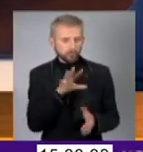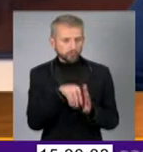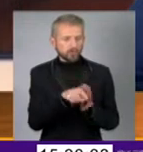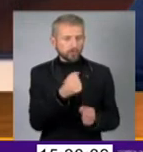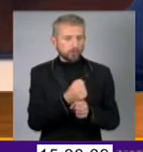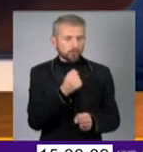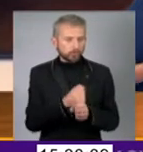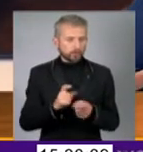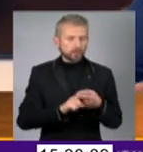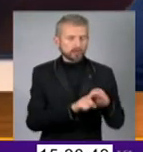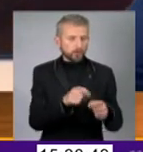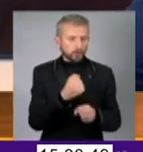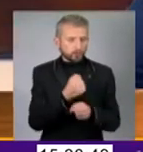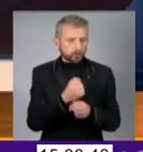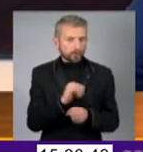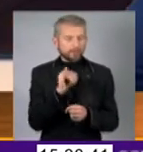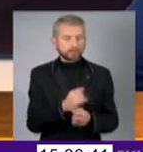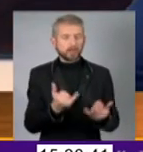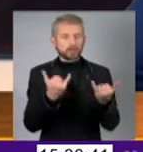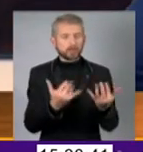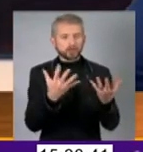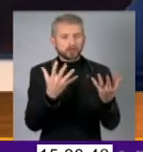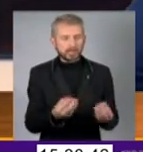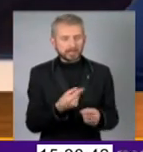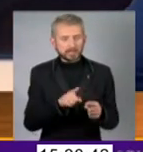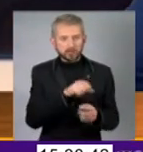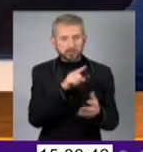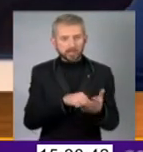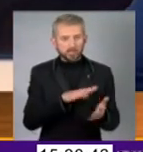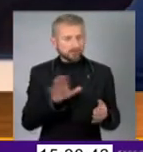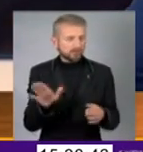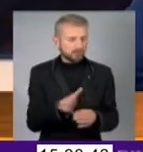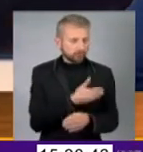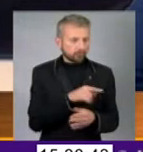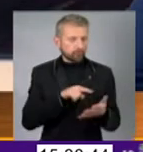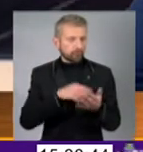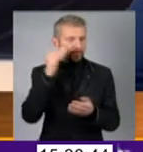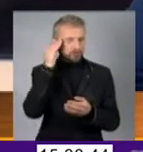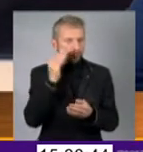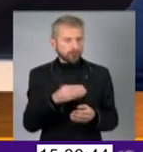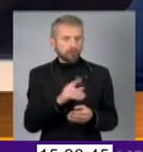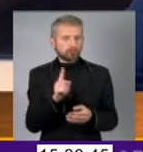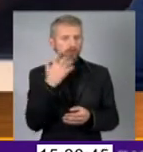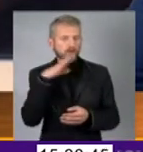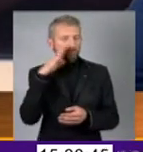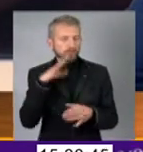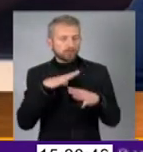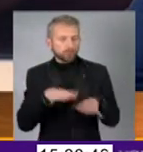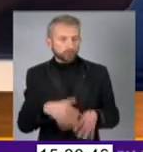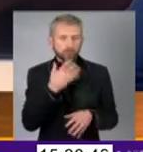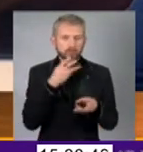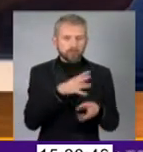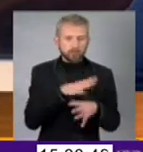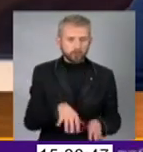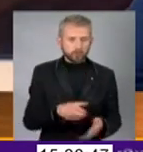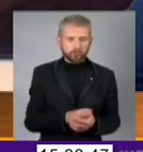роботу. І відповідним чином на сьогоднішній день це питання було знято з точки зору не подання гарячої води, тепла і так